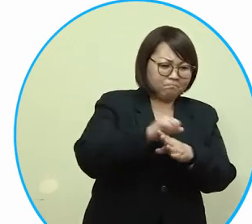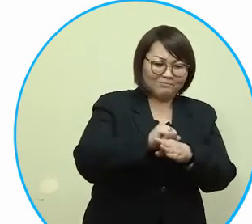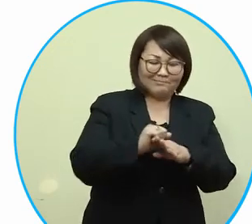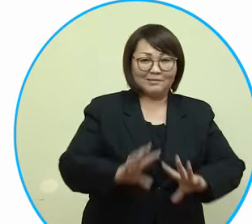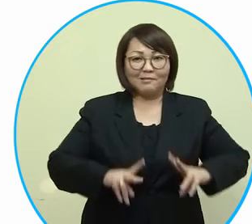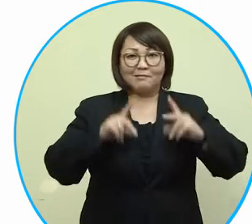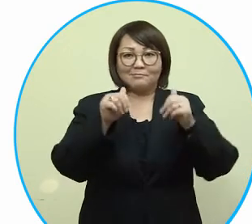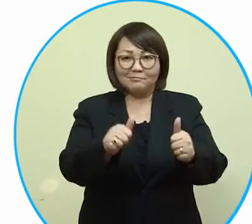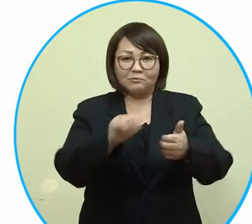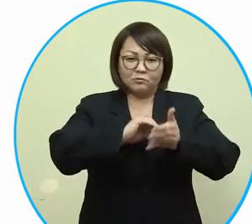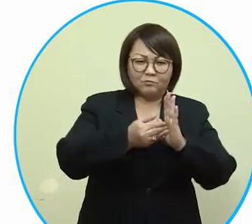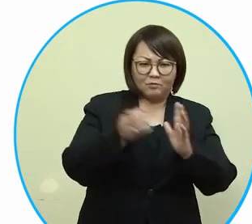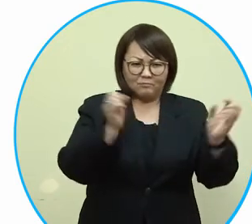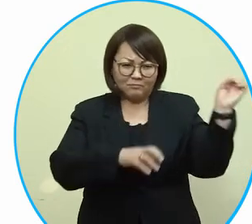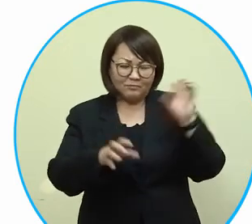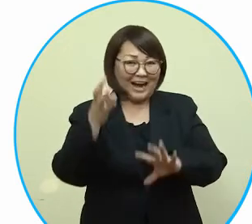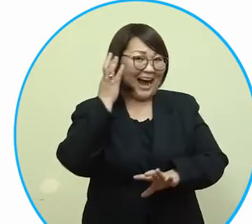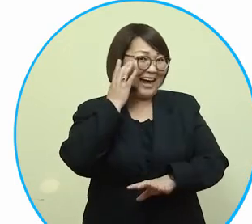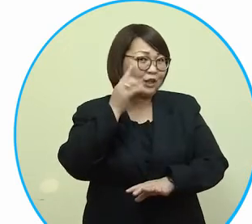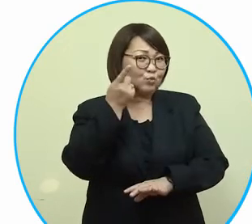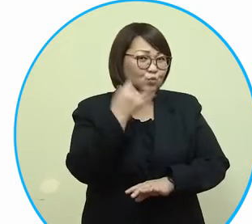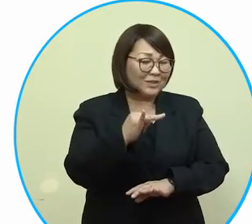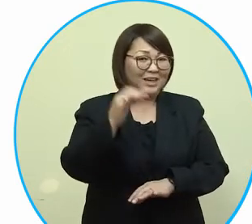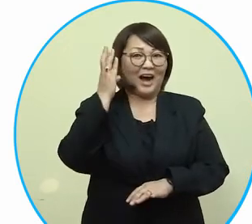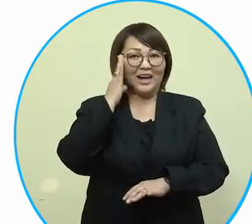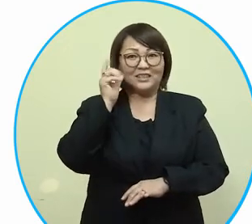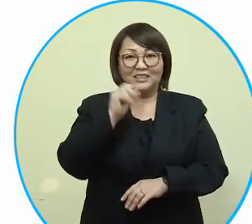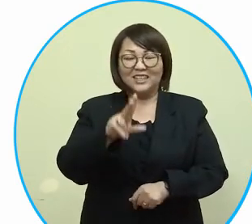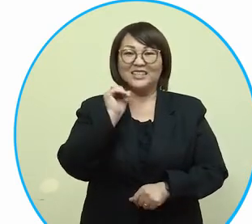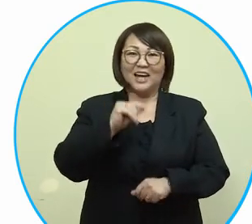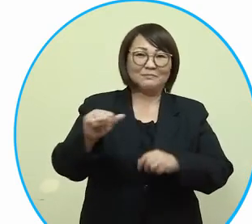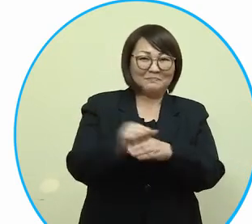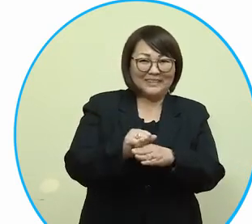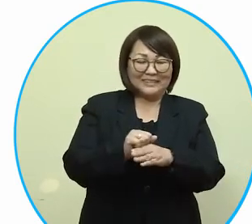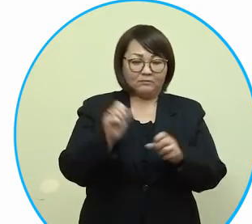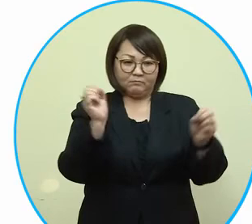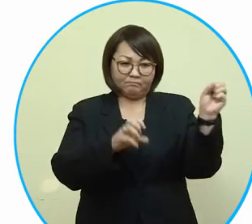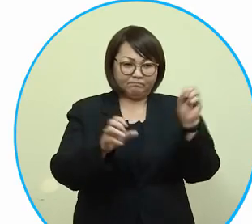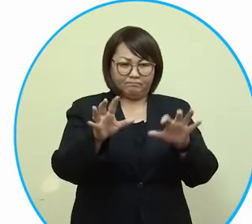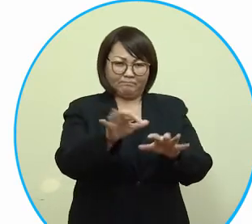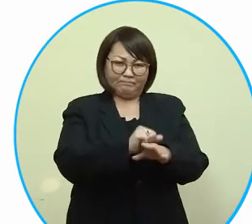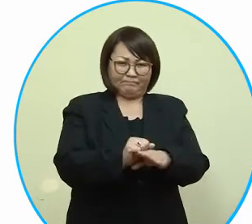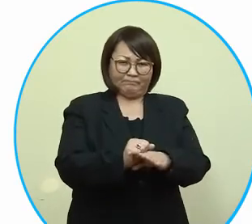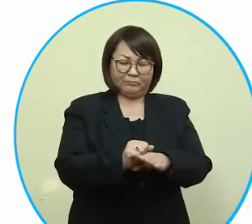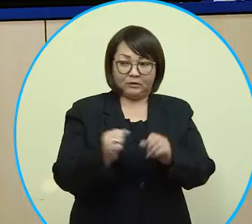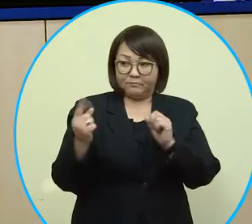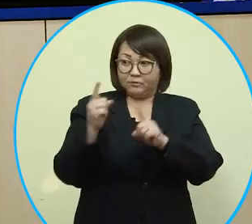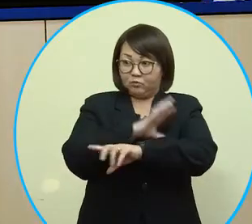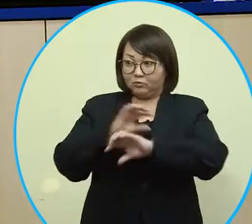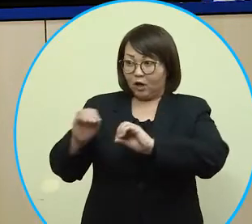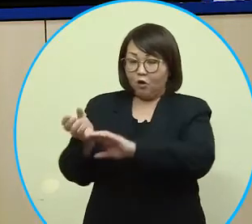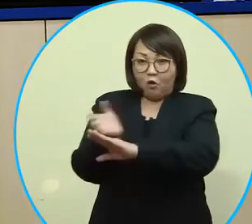САЖРУЛХИН ХЕРХИН ХЕРХИН ХЕРХИН ХЕРХИН ХЕРХИН ХЕРХИН ТЫН ЯМАР ОРАГЧИЛЫЙ ГОТОО БИЧИР ТЕМДГЛИХ